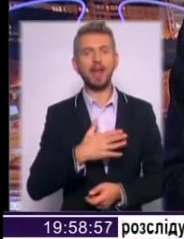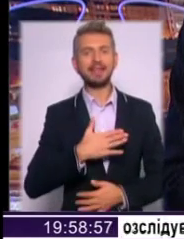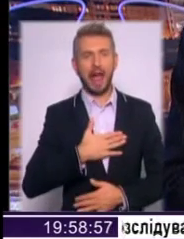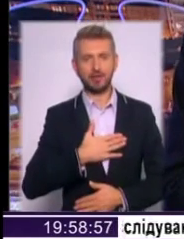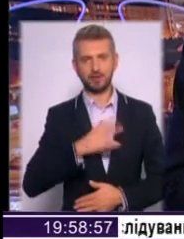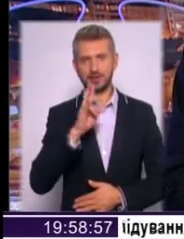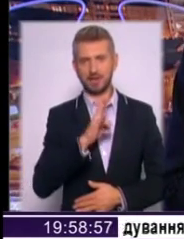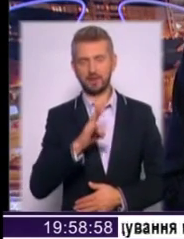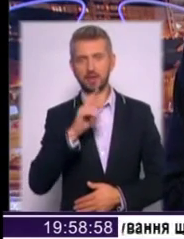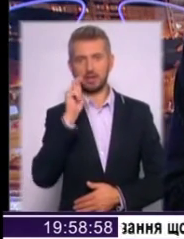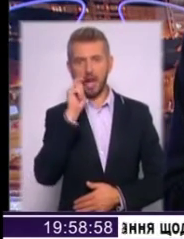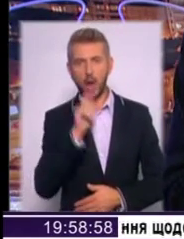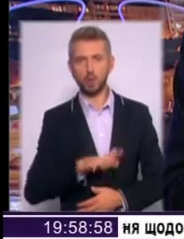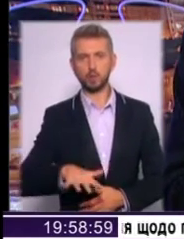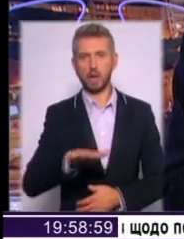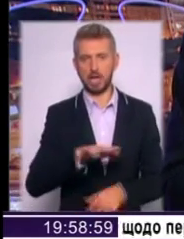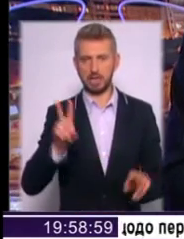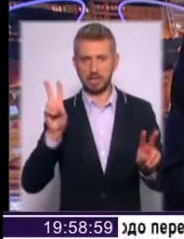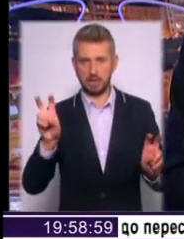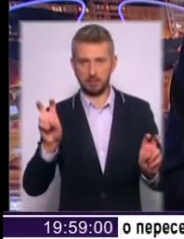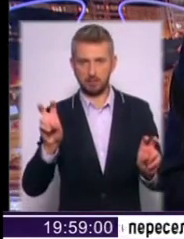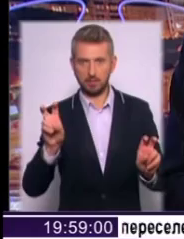Це, хочу відразу підкреслити, що це